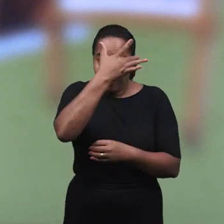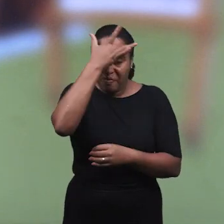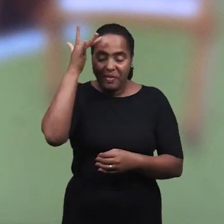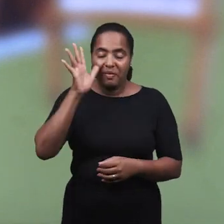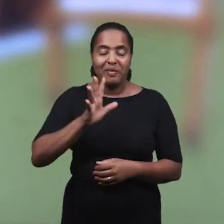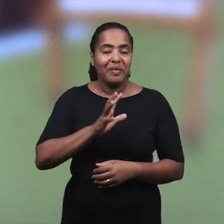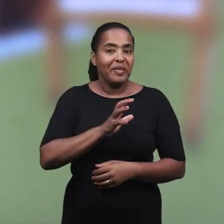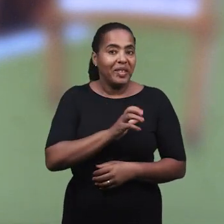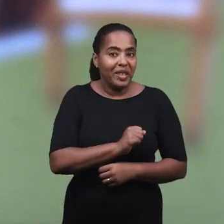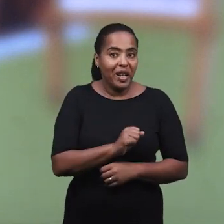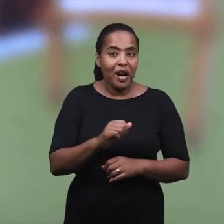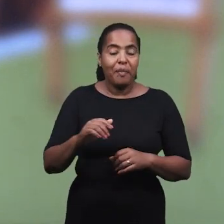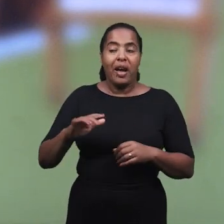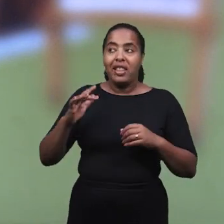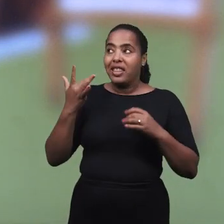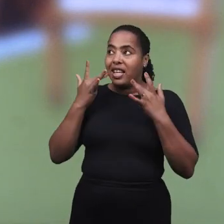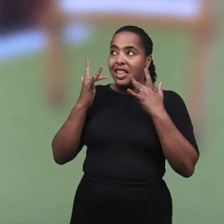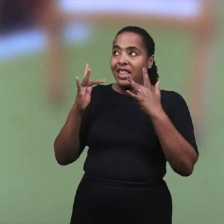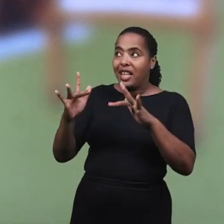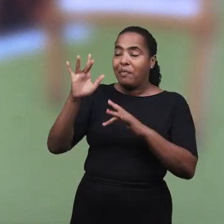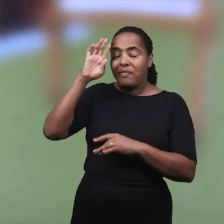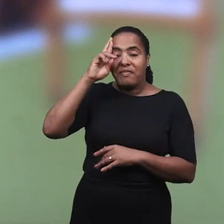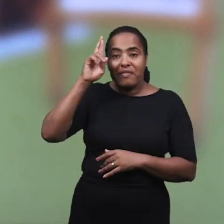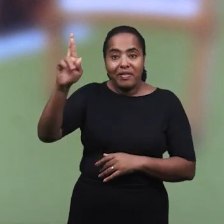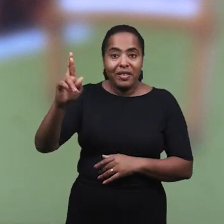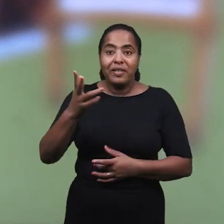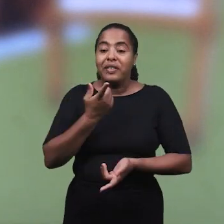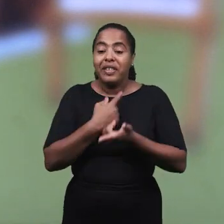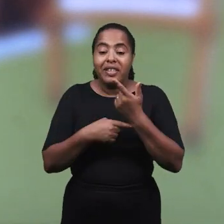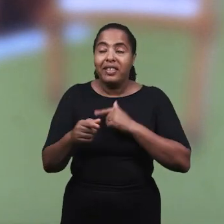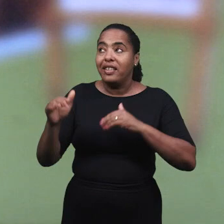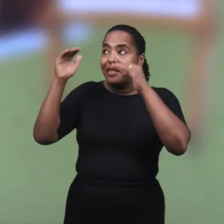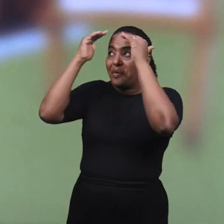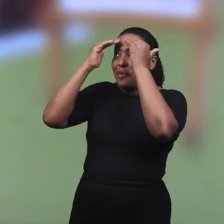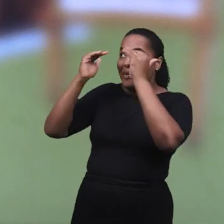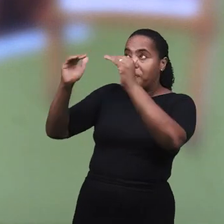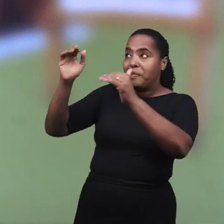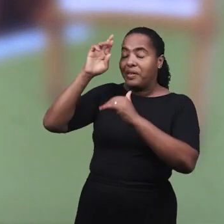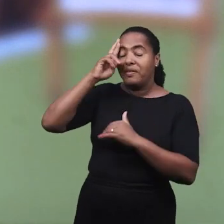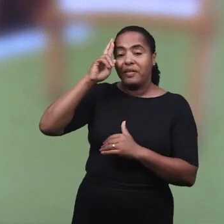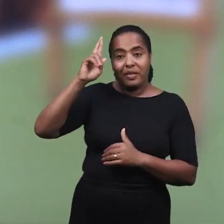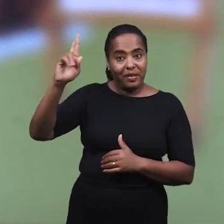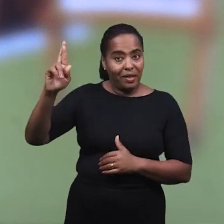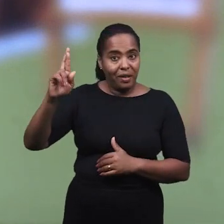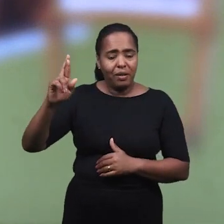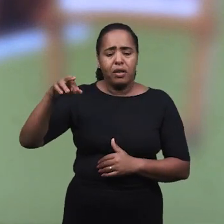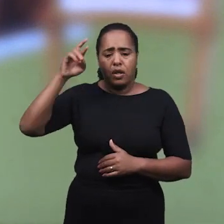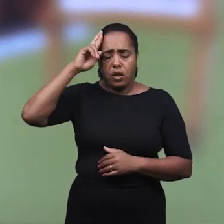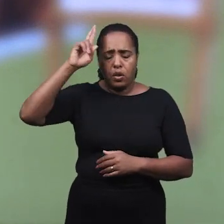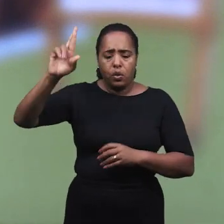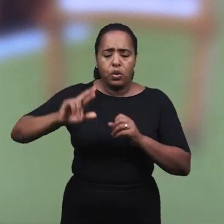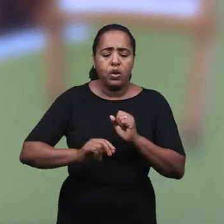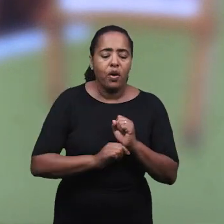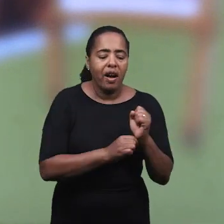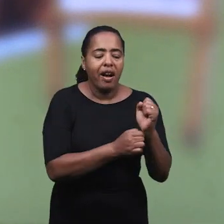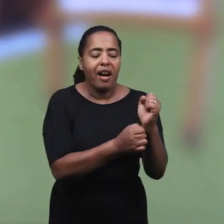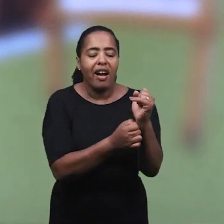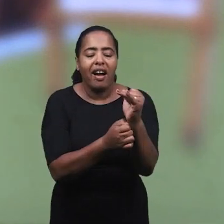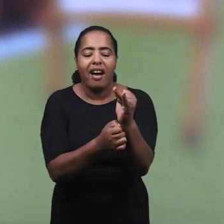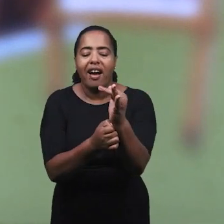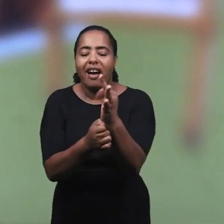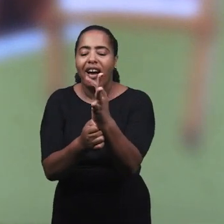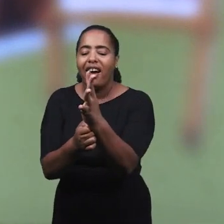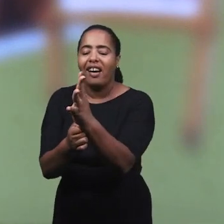qui? À ceux qui aiment et craignent le Seigneur. À ceux qui veulent faire la volonté du Seigneur. Et le Seigneur est celui